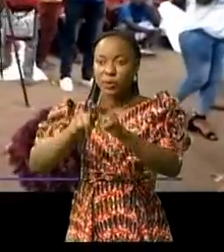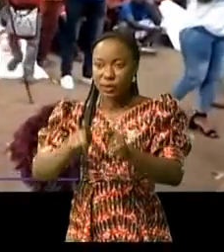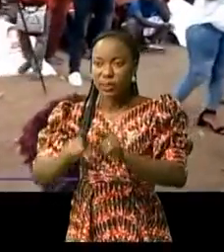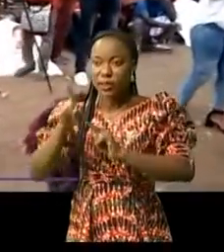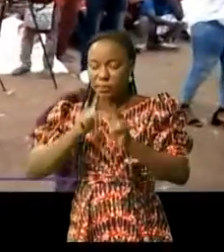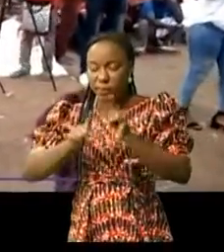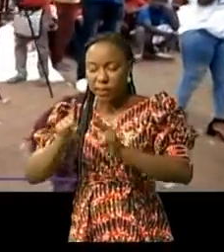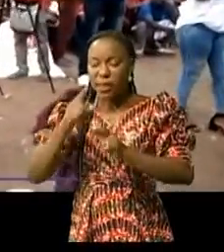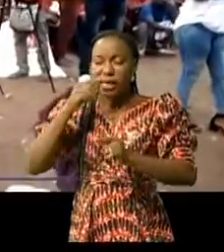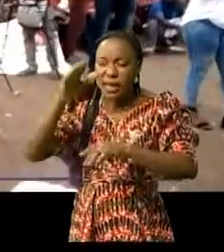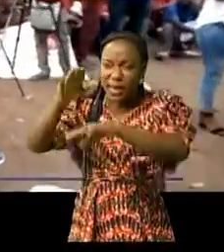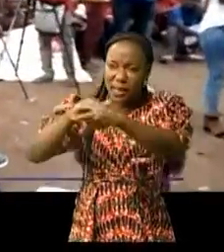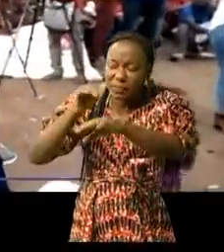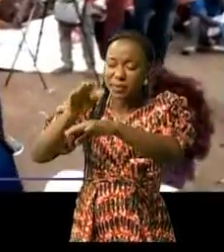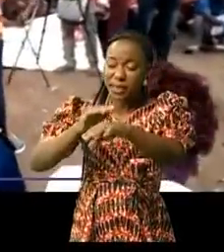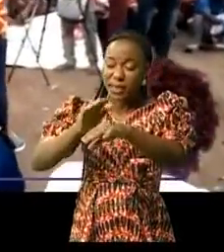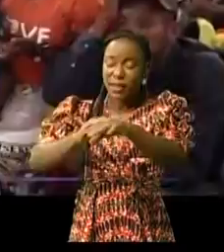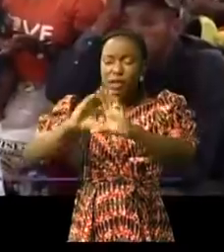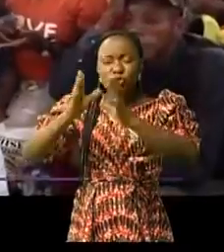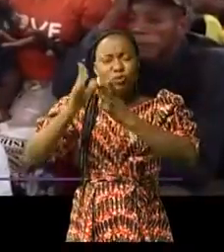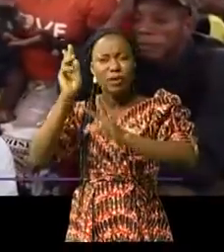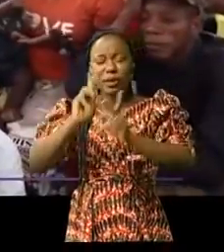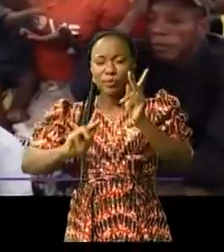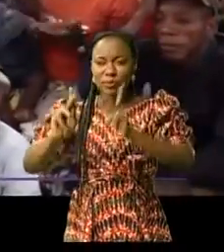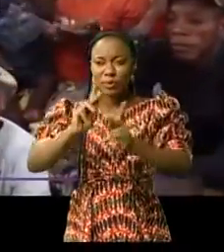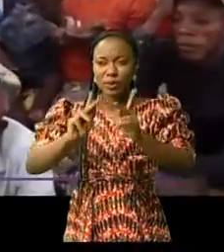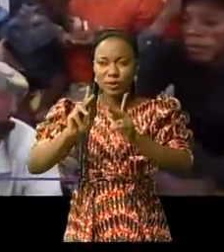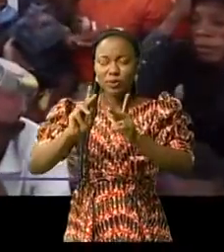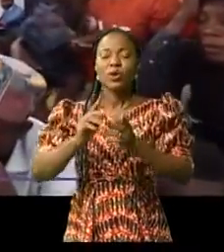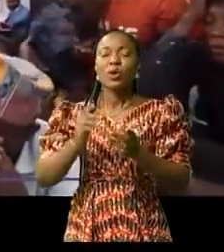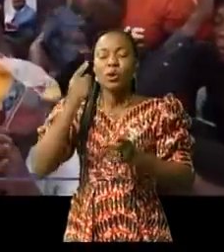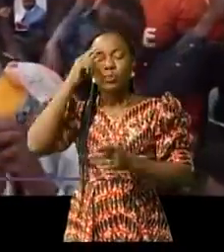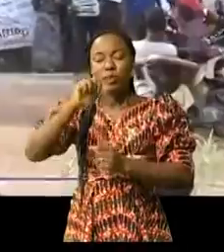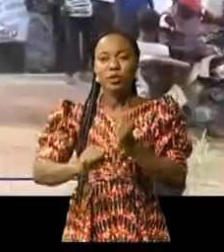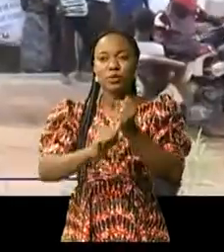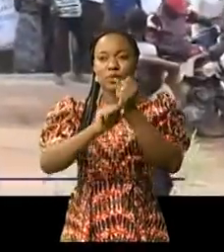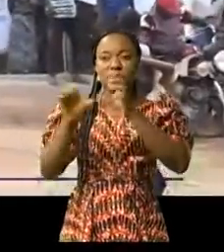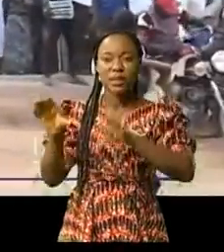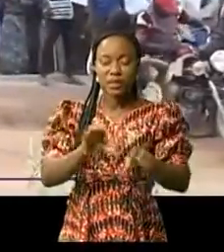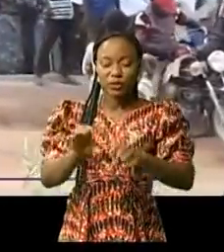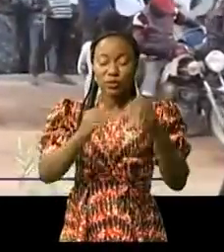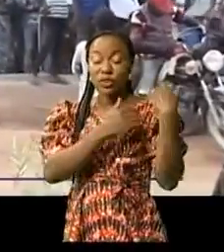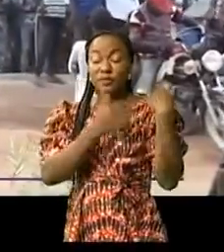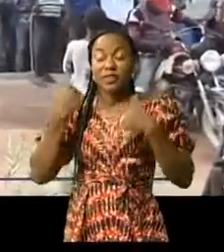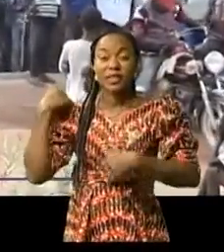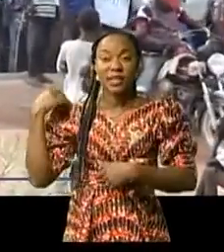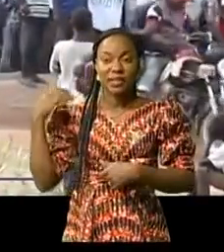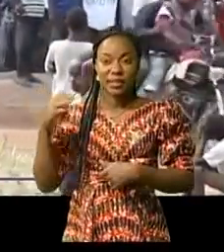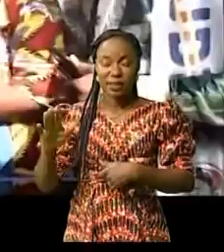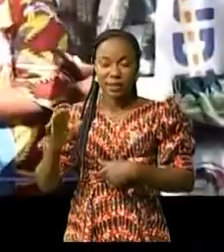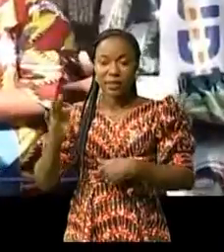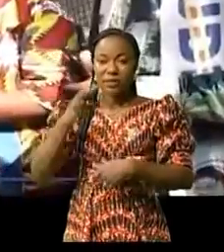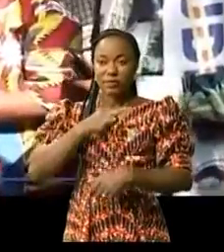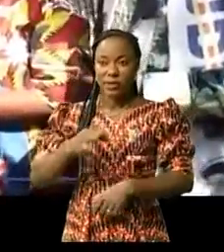qui a appelé par la même occasion la population de ce coin du pays au soutien de l'action du chef de l'état félix-antoine ce qu'ils